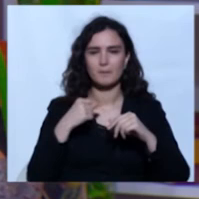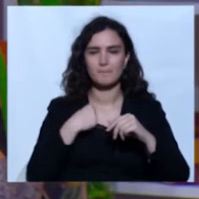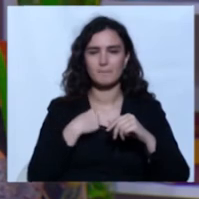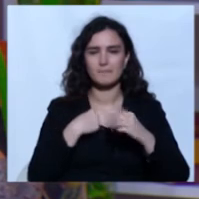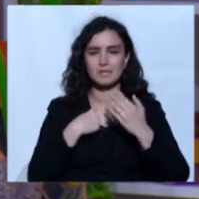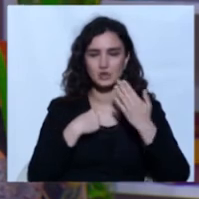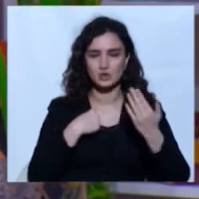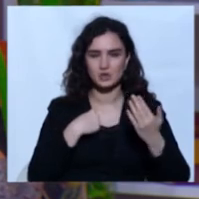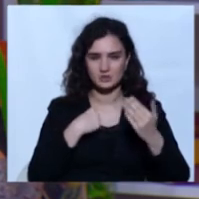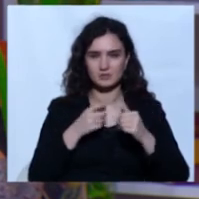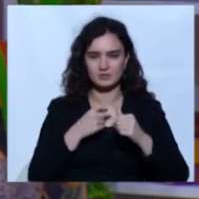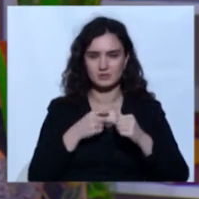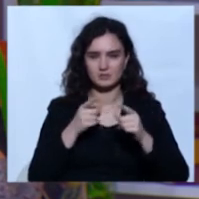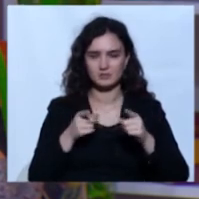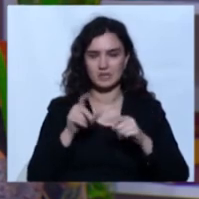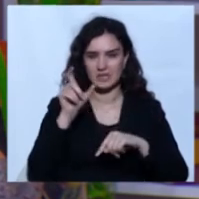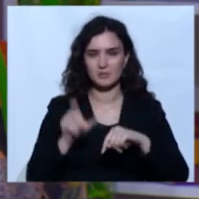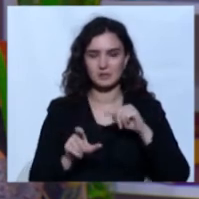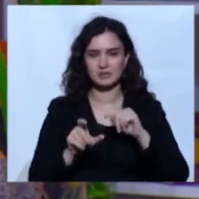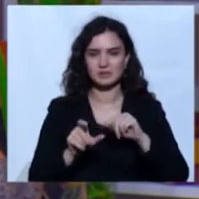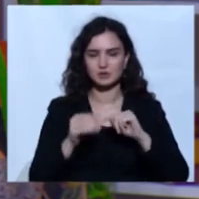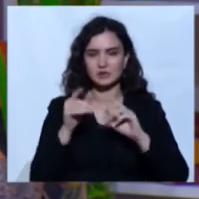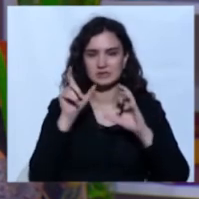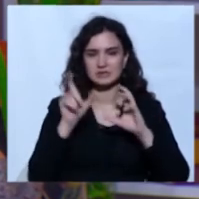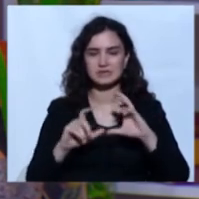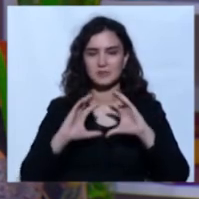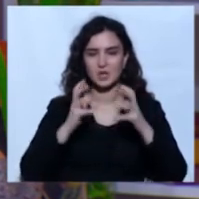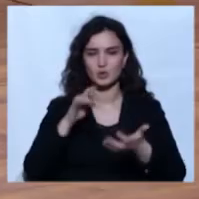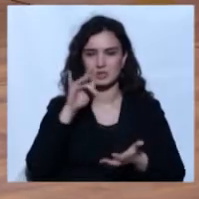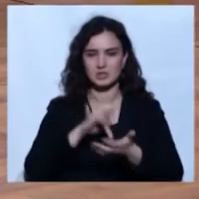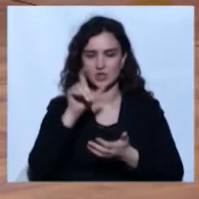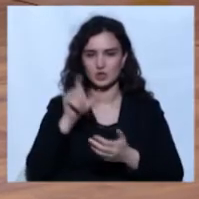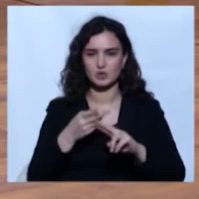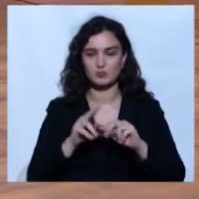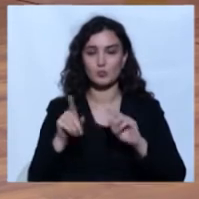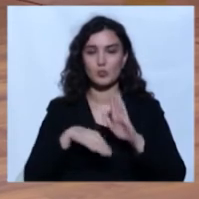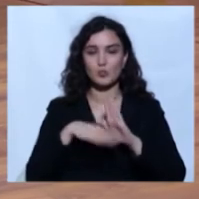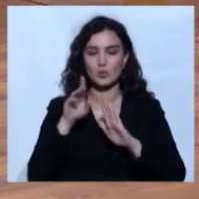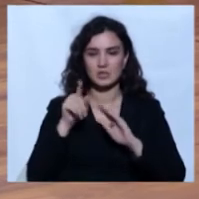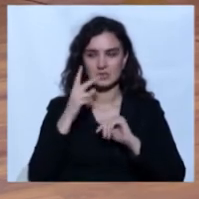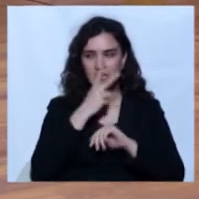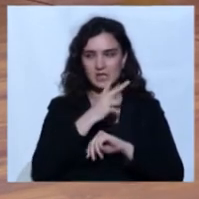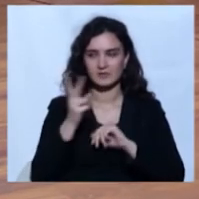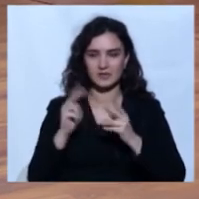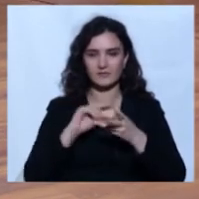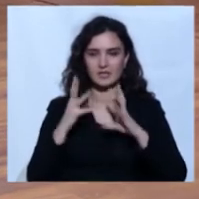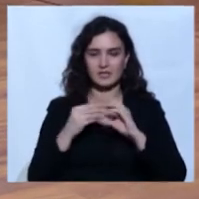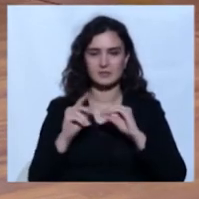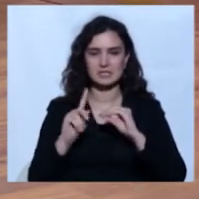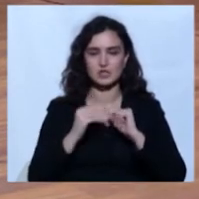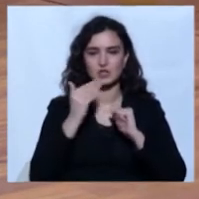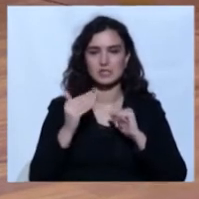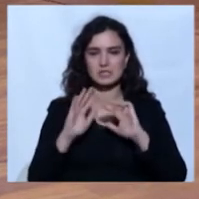გაყენებ შენ, იგულისხმება რა თქმა უნდა ადამიანი, სამყაროს ცენტრში, რათა უკეთ დააგვირდე ყველაფერს, რაც